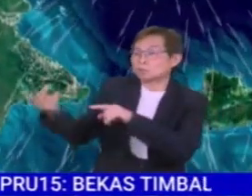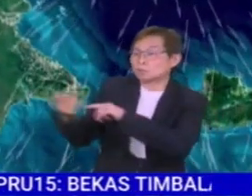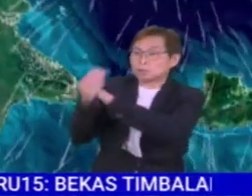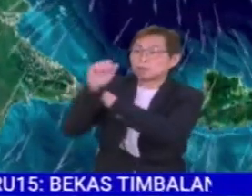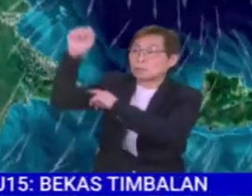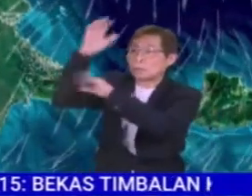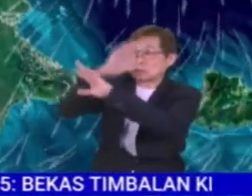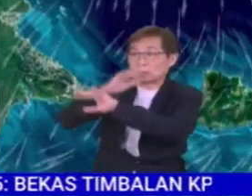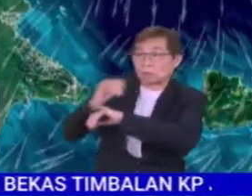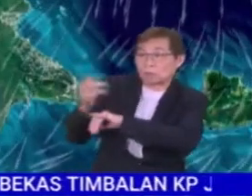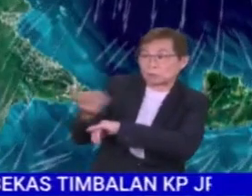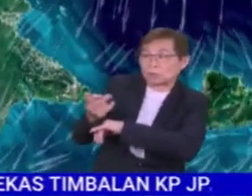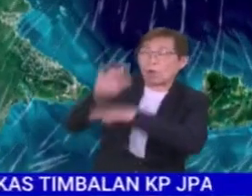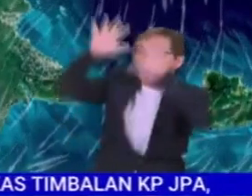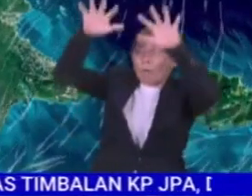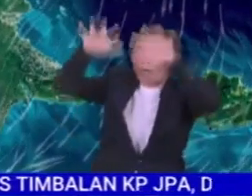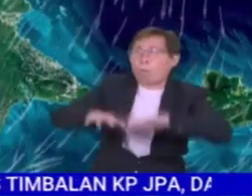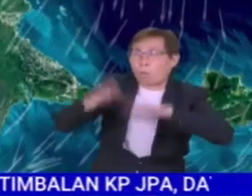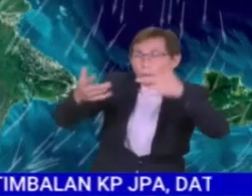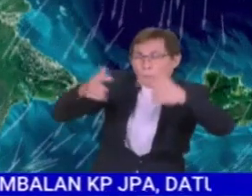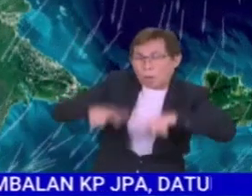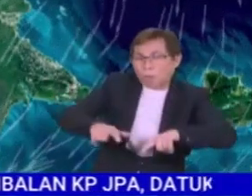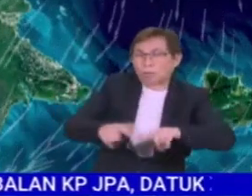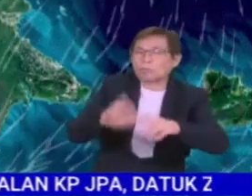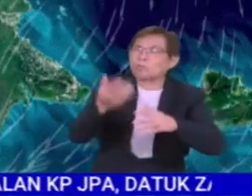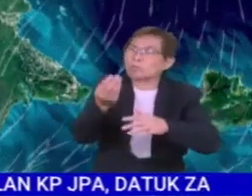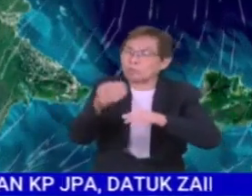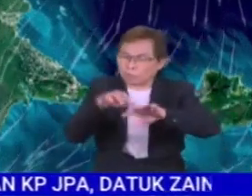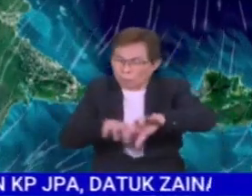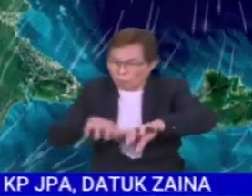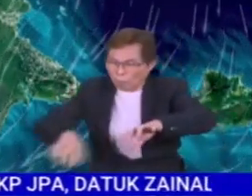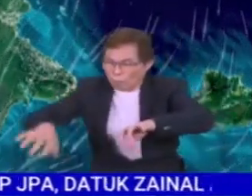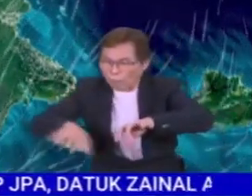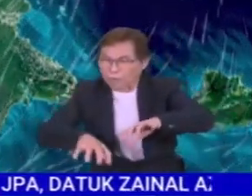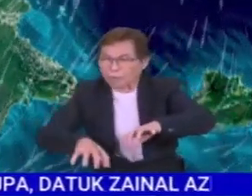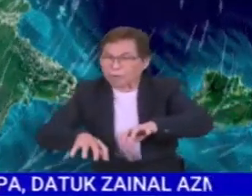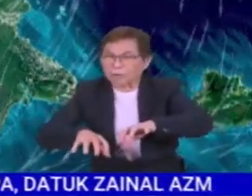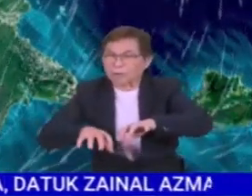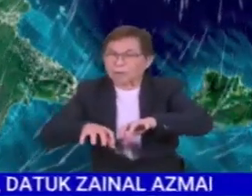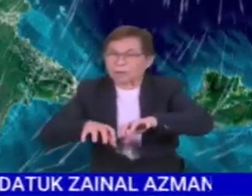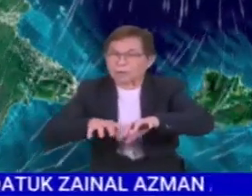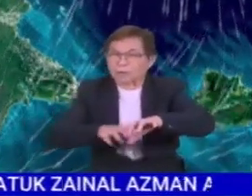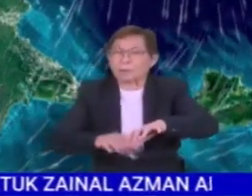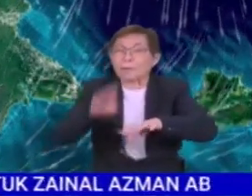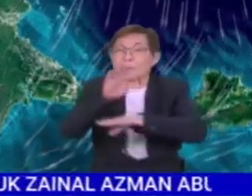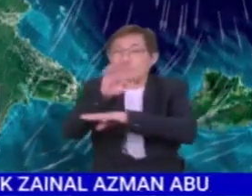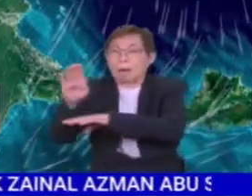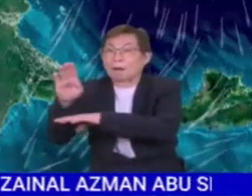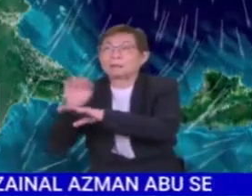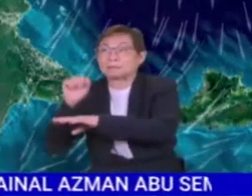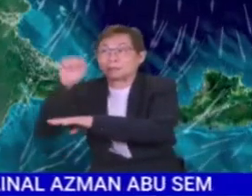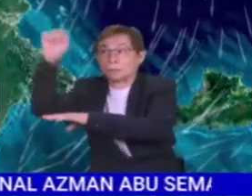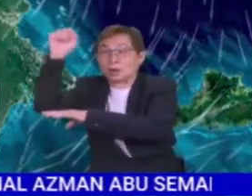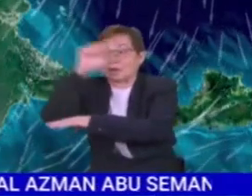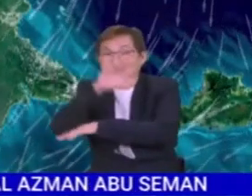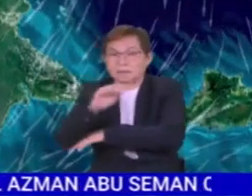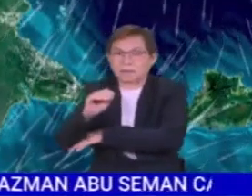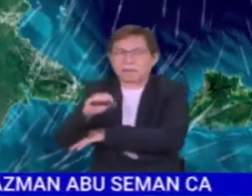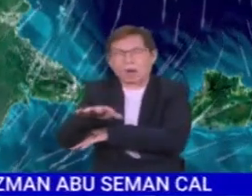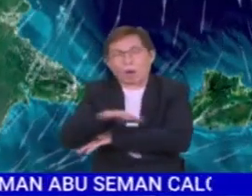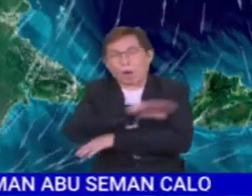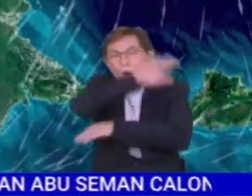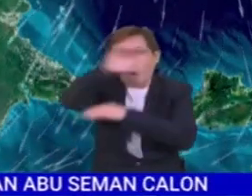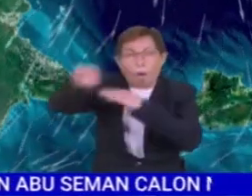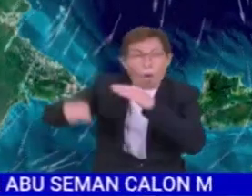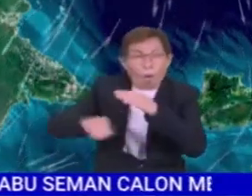berkenaan. Hujan lebat pada malam ini dilihat berlaku di beberapa bahagian di sebelah pedalaman dan pantai barat negeri Sabah, juga di